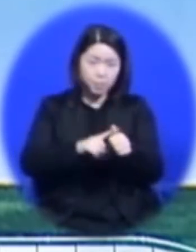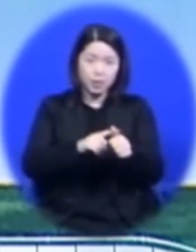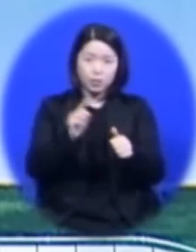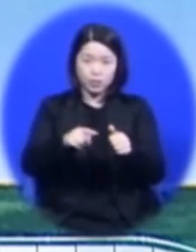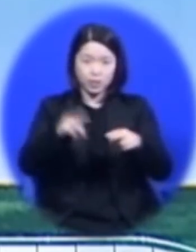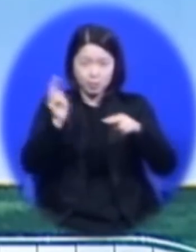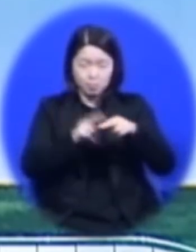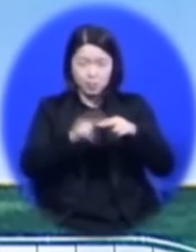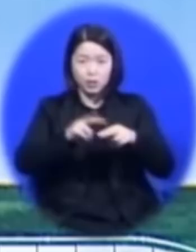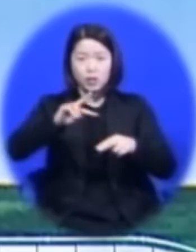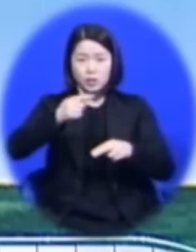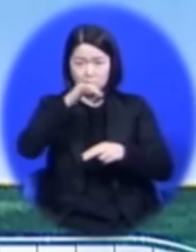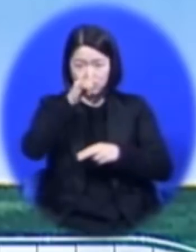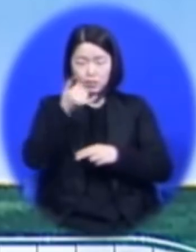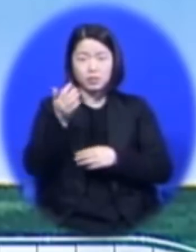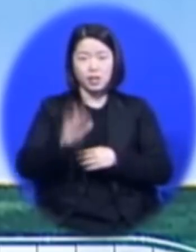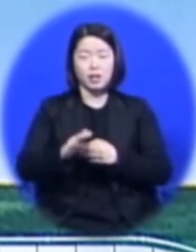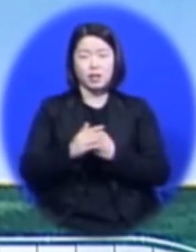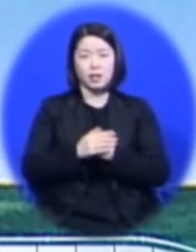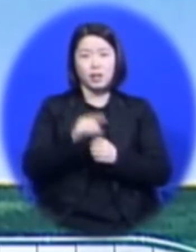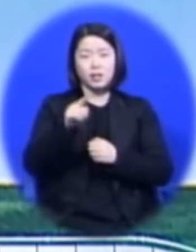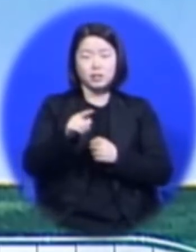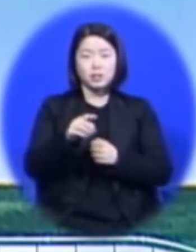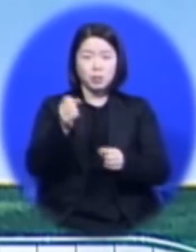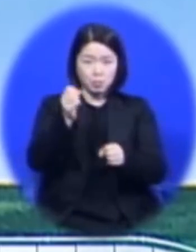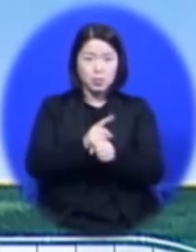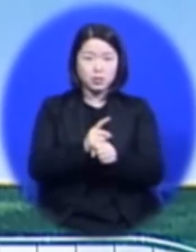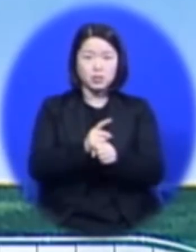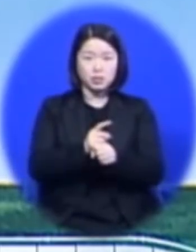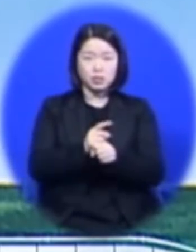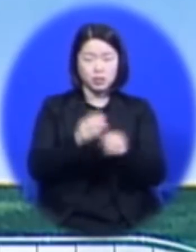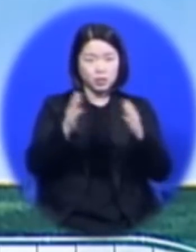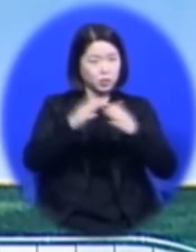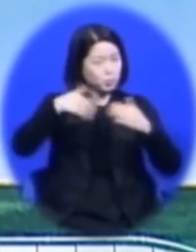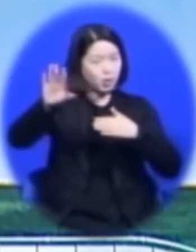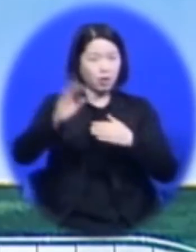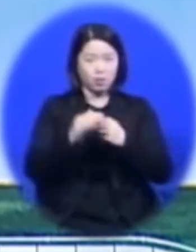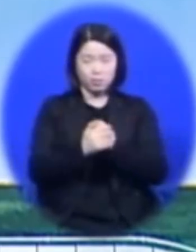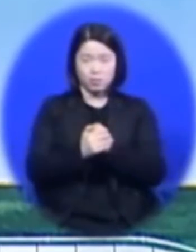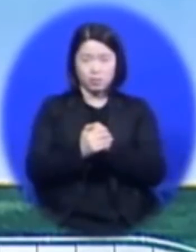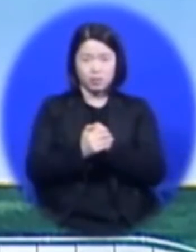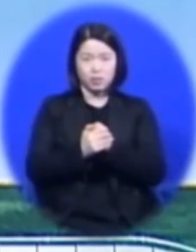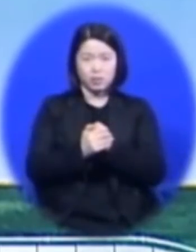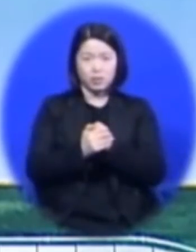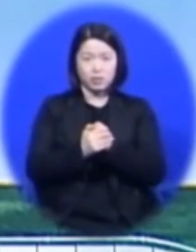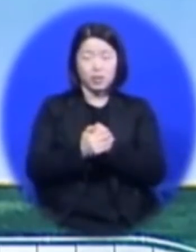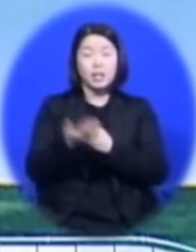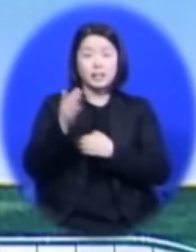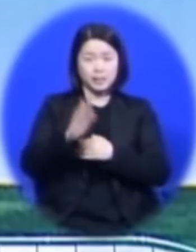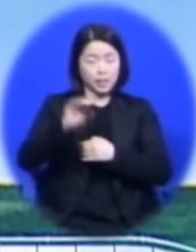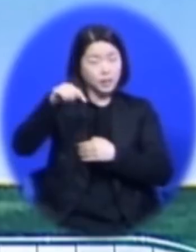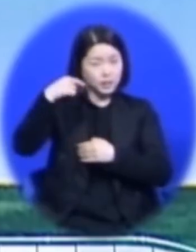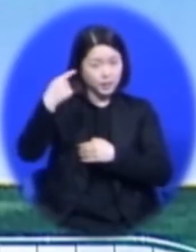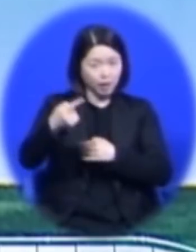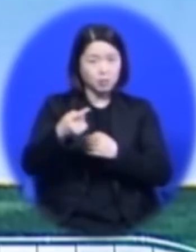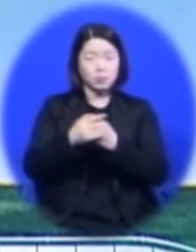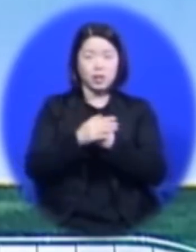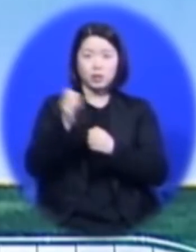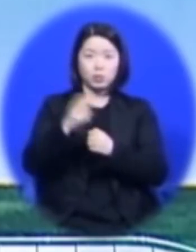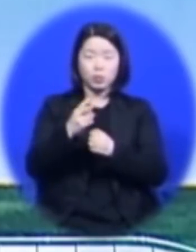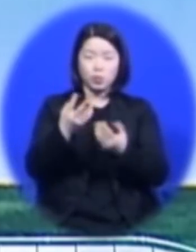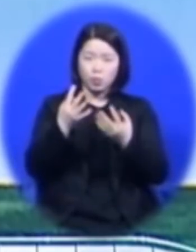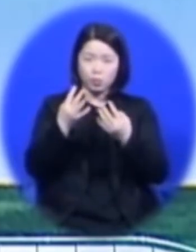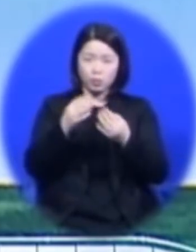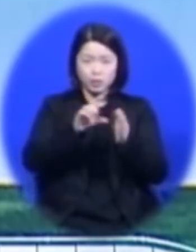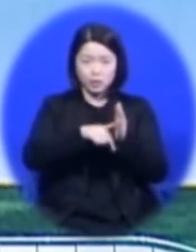매까지 들었는데 아 그러면 벌써 집 나가 버리지 근데 그 다음에 또 얼마